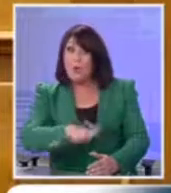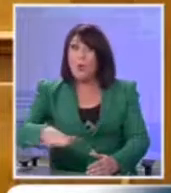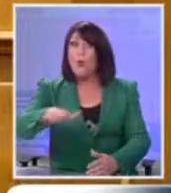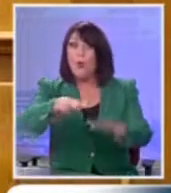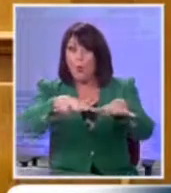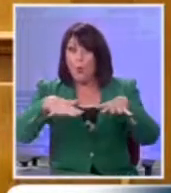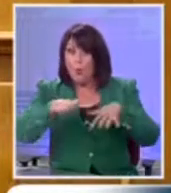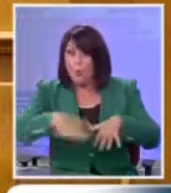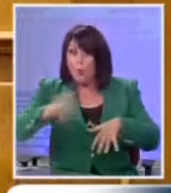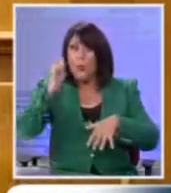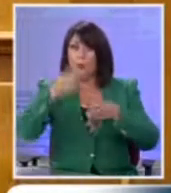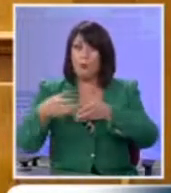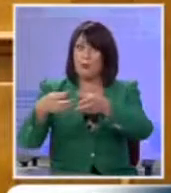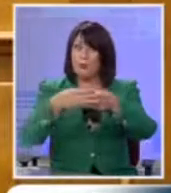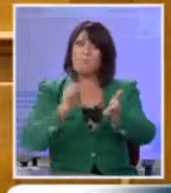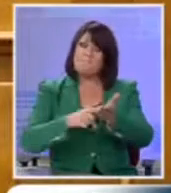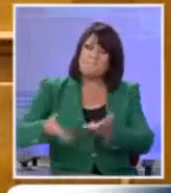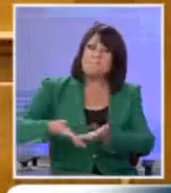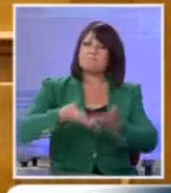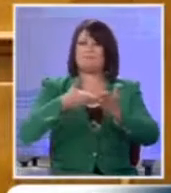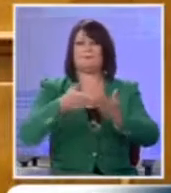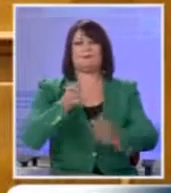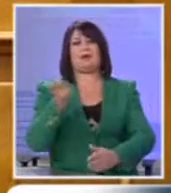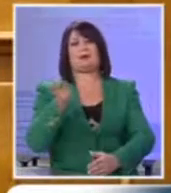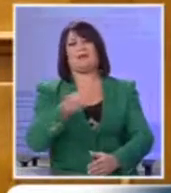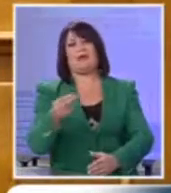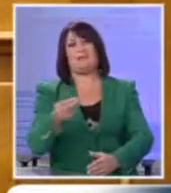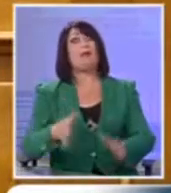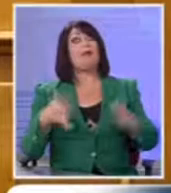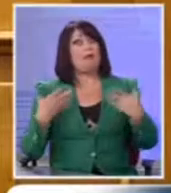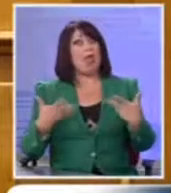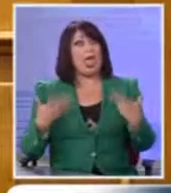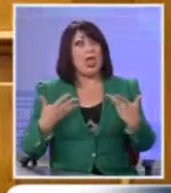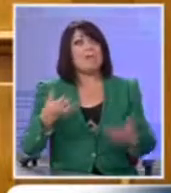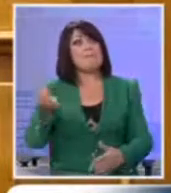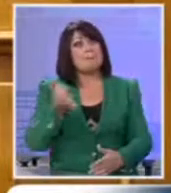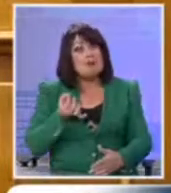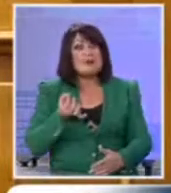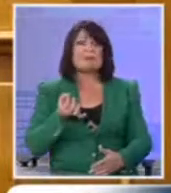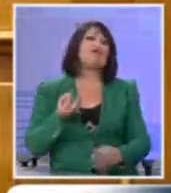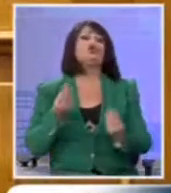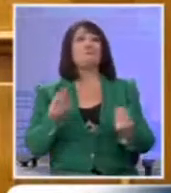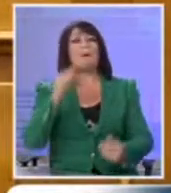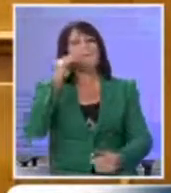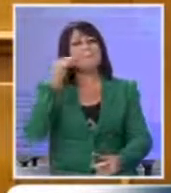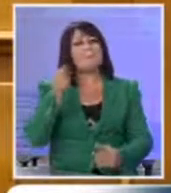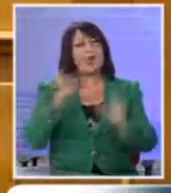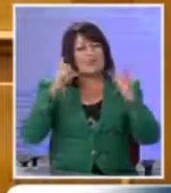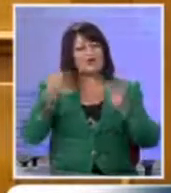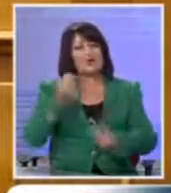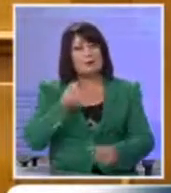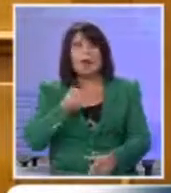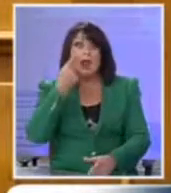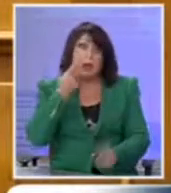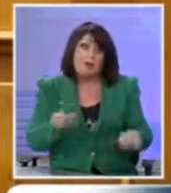εδώ μέσα να βάλουν πλάτη για το χρέος και χαίρομαι πολύ που το δήλωσε διαμέσως ο κύριος Μεϊμαράκης, αρκεί να το